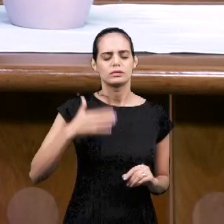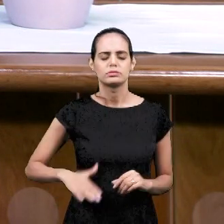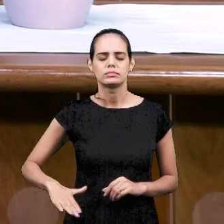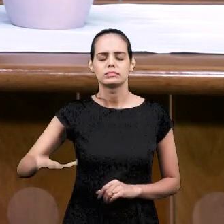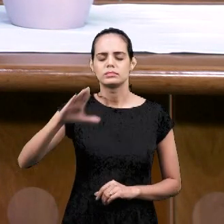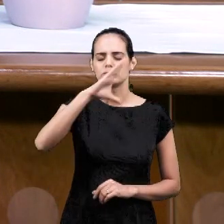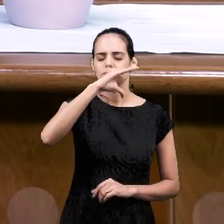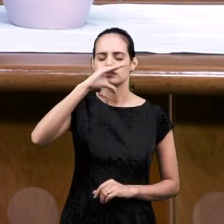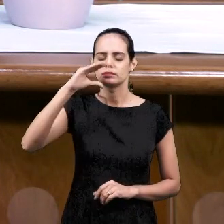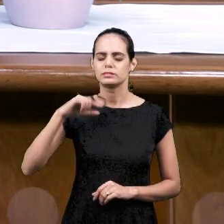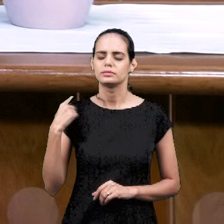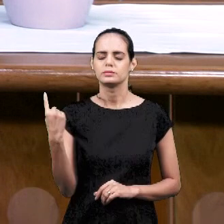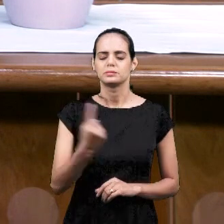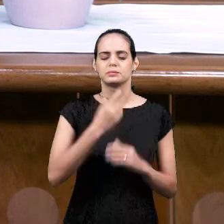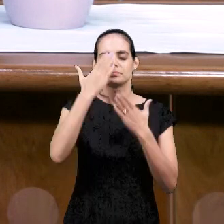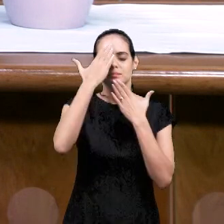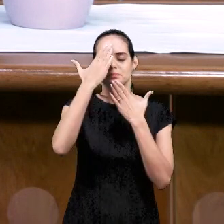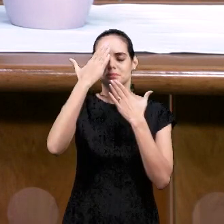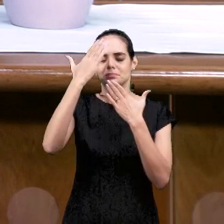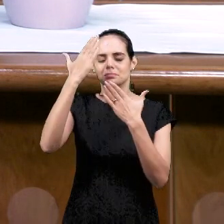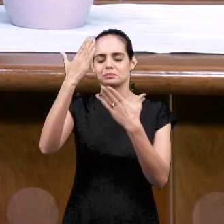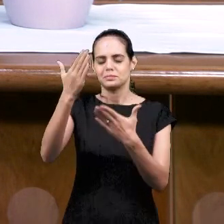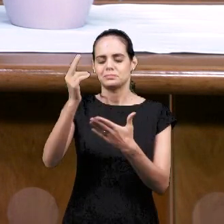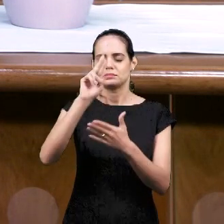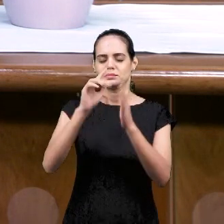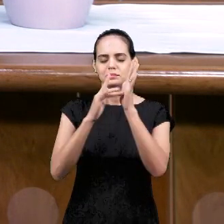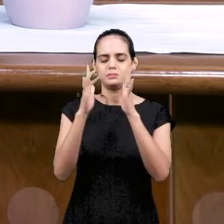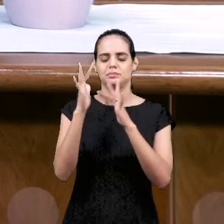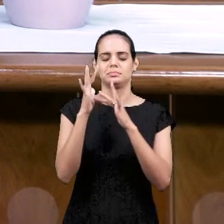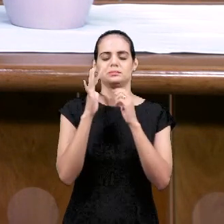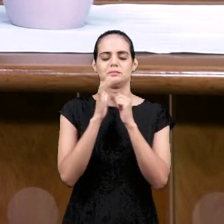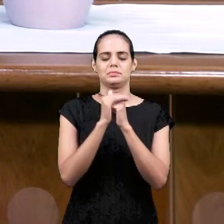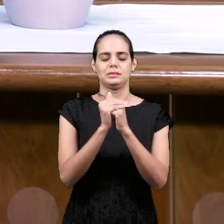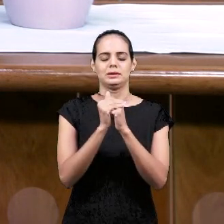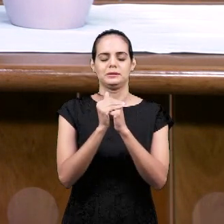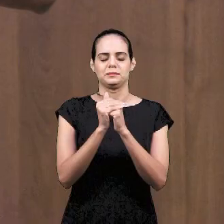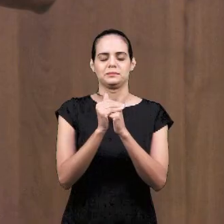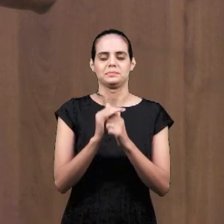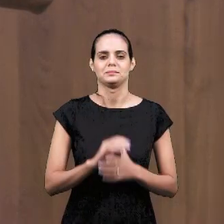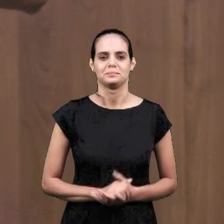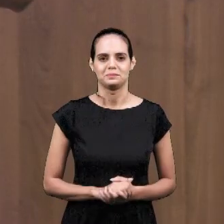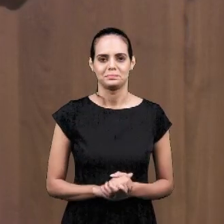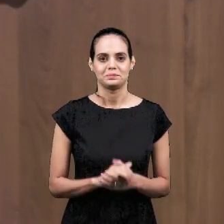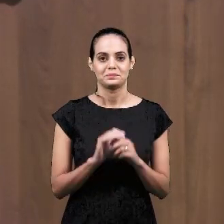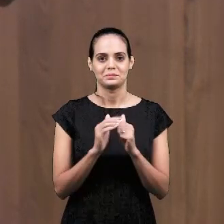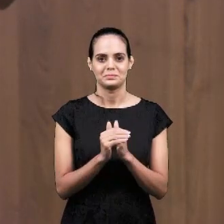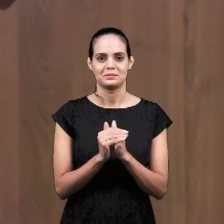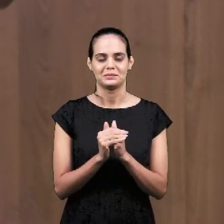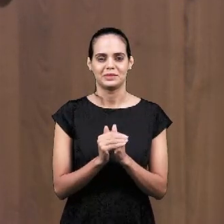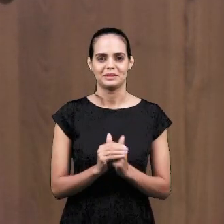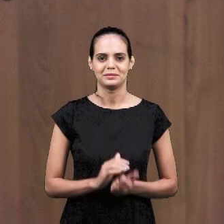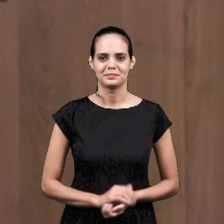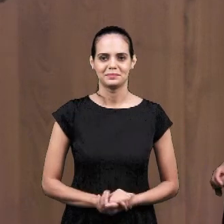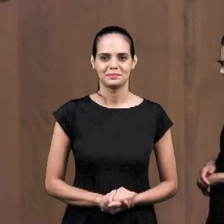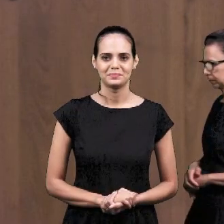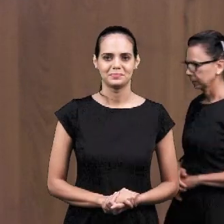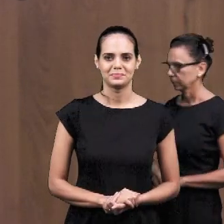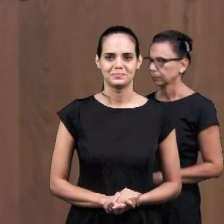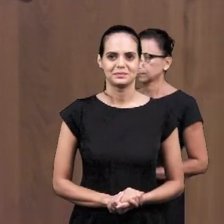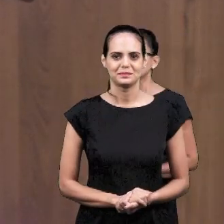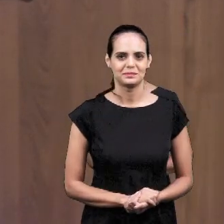qu'elles puissent transmettre ta parole à nos enfants intermédiaires et adolescents. Nous te louons au nom du Seigneur Jésus. Amen. Amen, mes